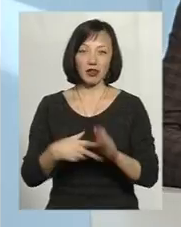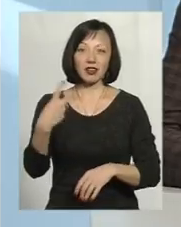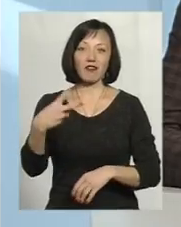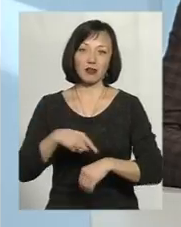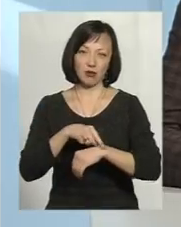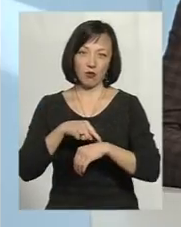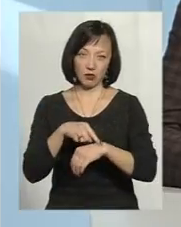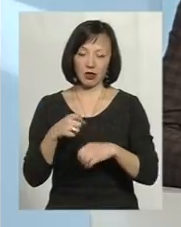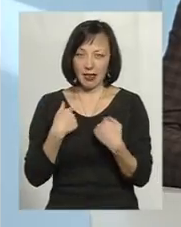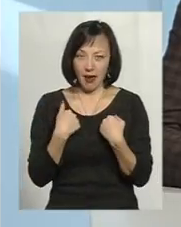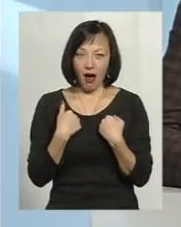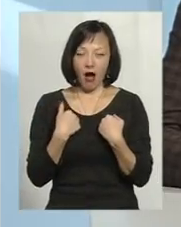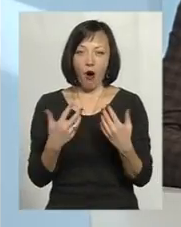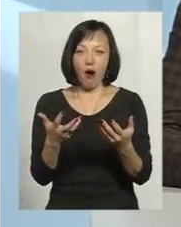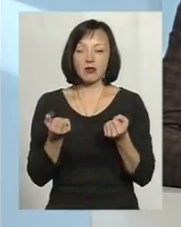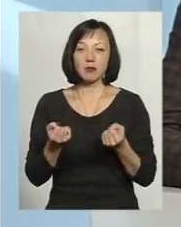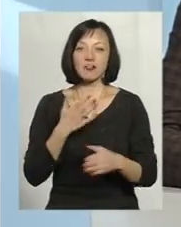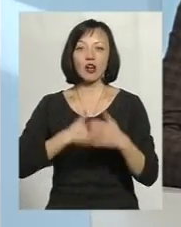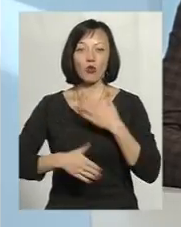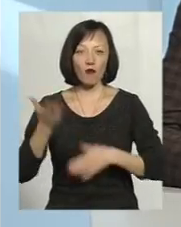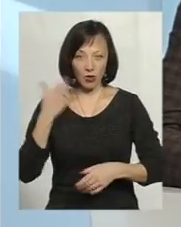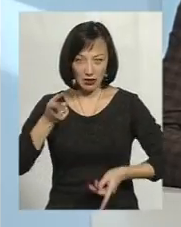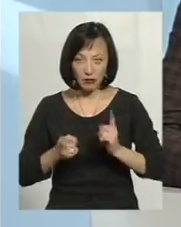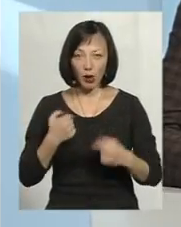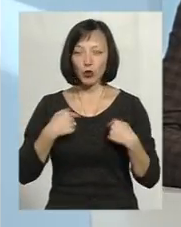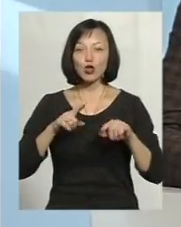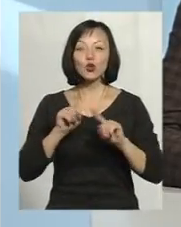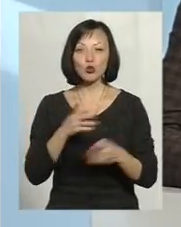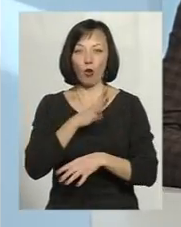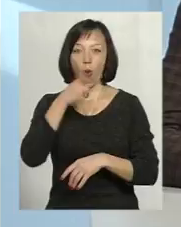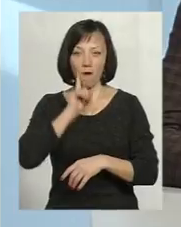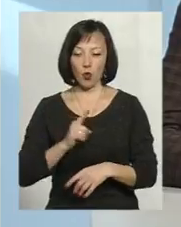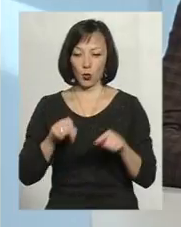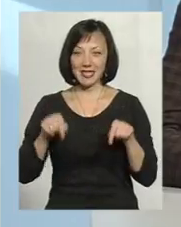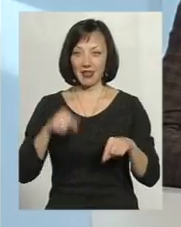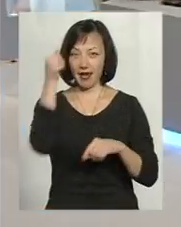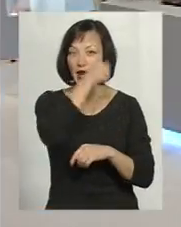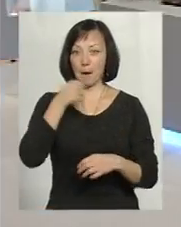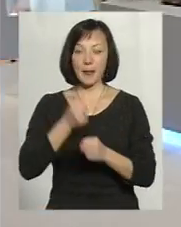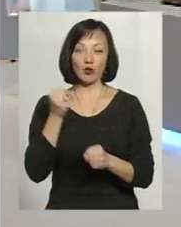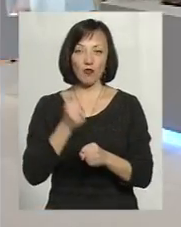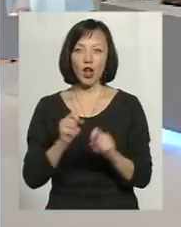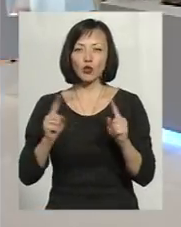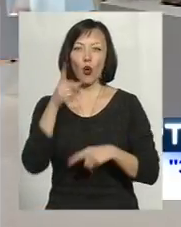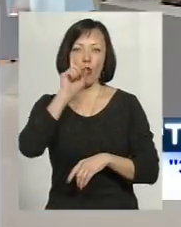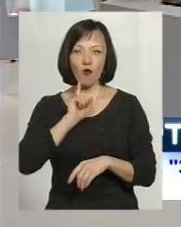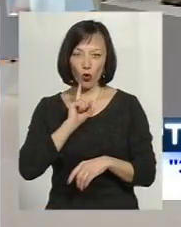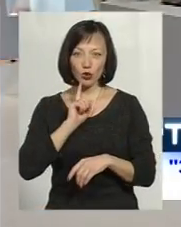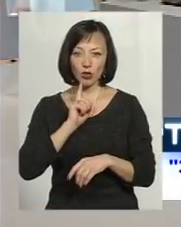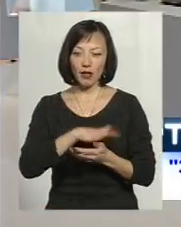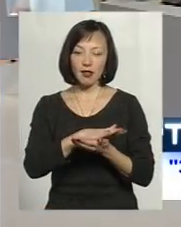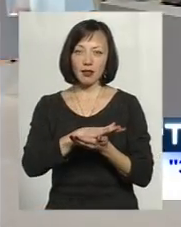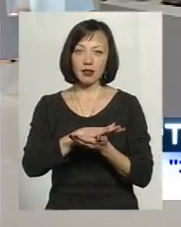20 годин. Тому я отримував задоволення насправді, мені було дуже комфортно цей рік працювати, дуже комфортно, скажімо,